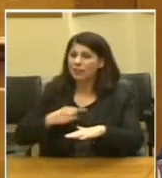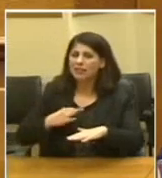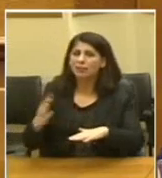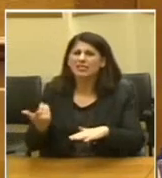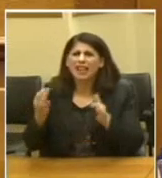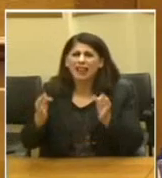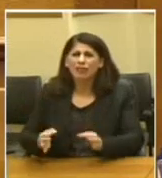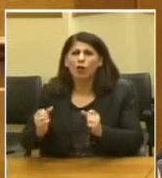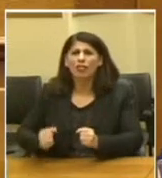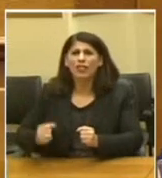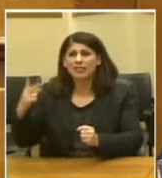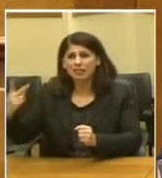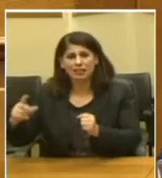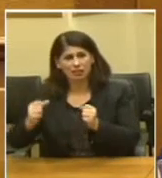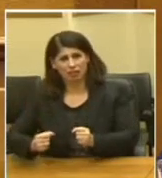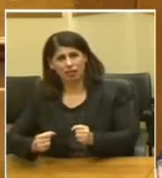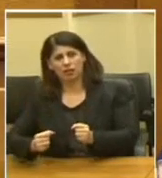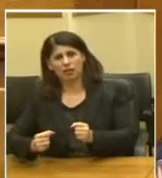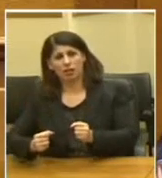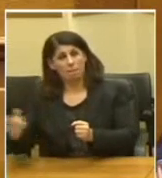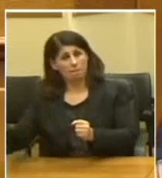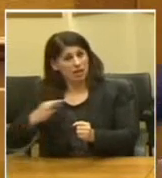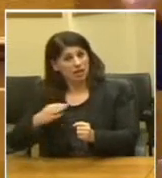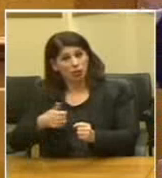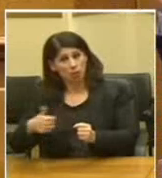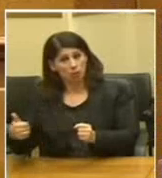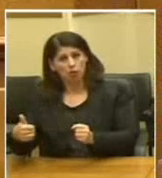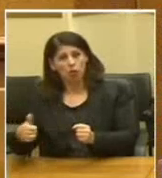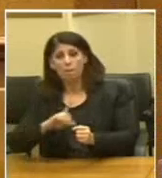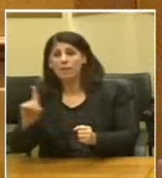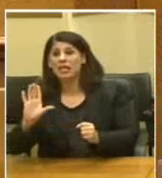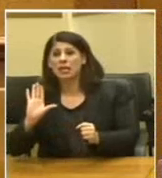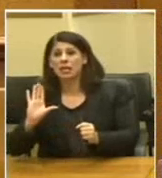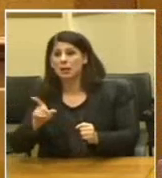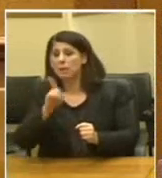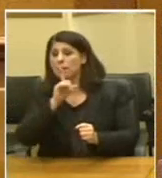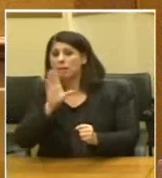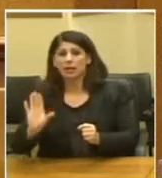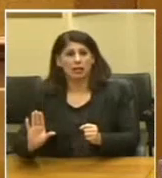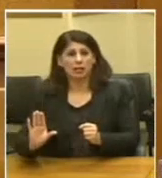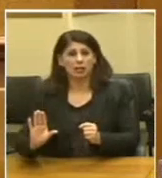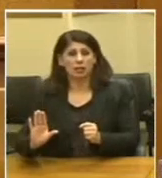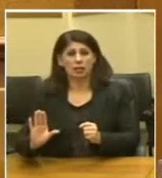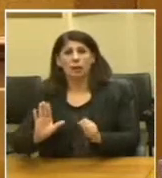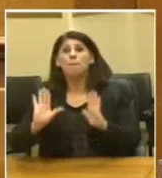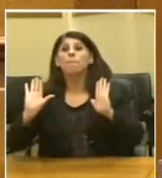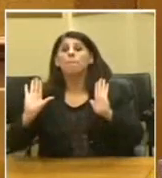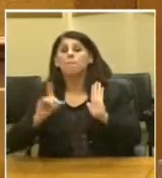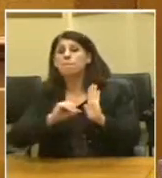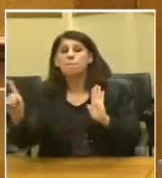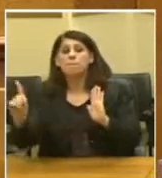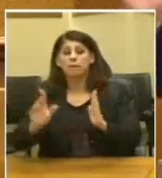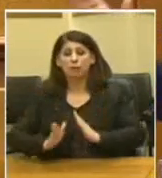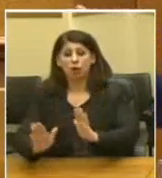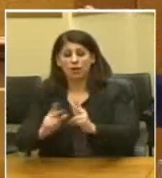θέση σας, η δική σας θέση. Μας λέτε μόνο μην μιλάτε. Μας λέτε μην προχωράτε σε λύση το